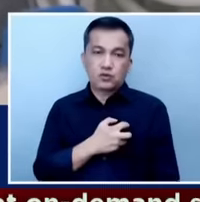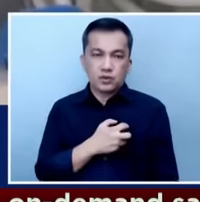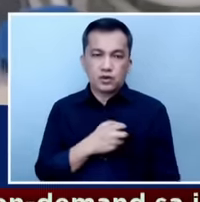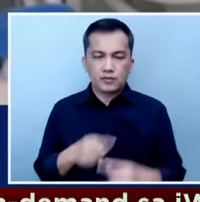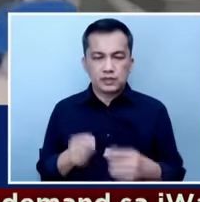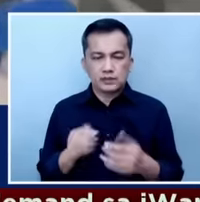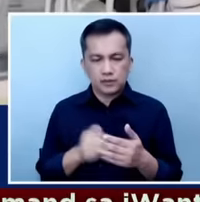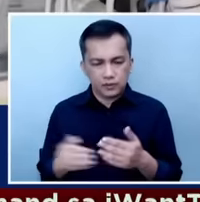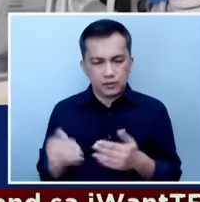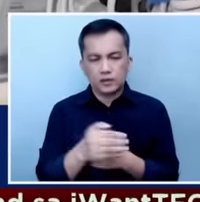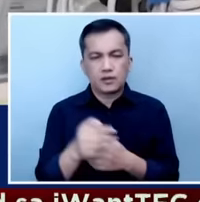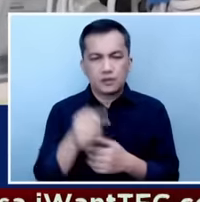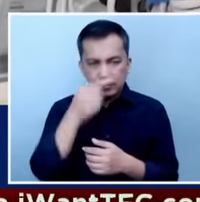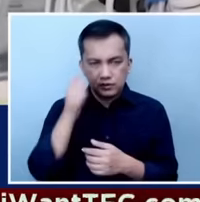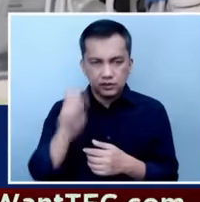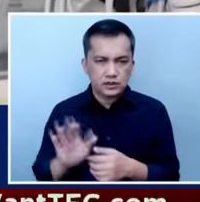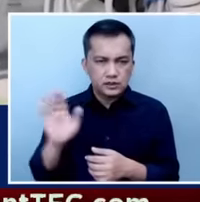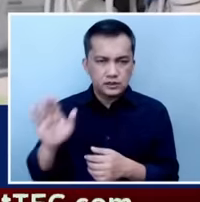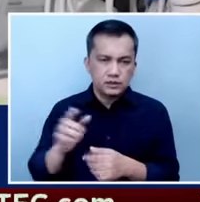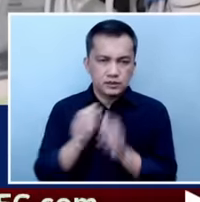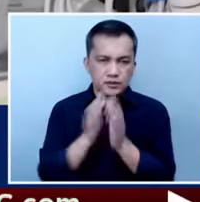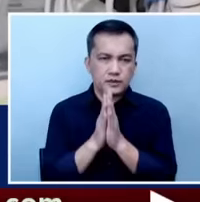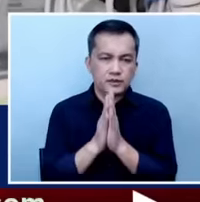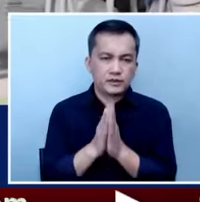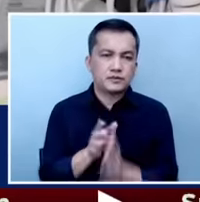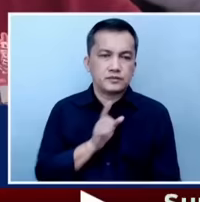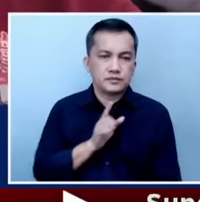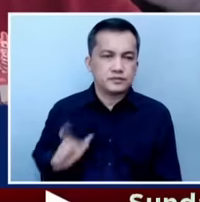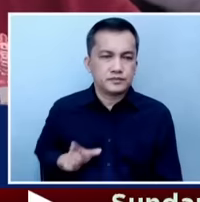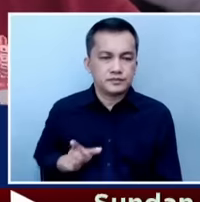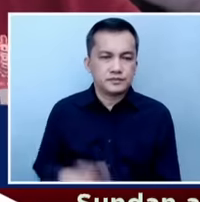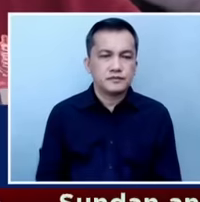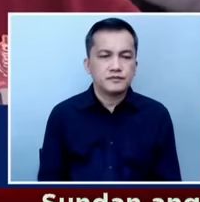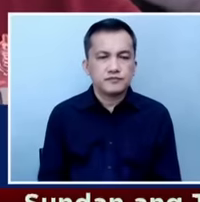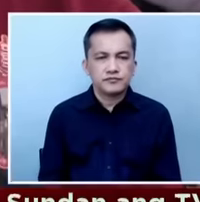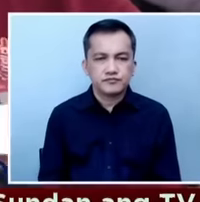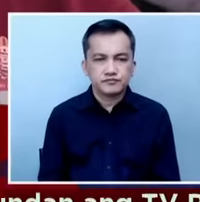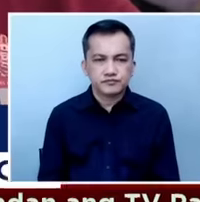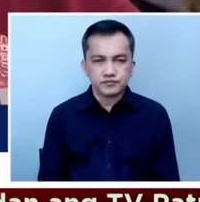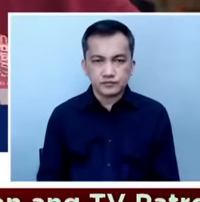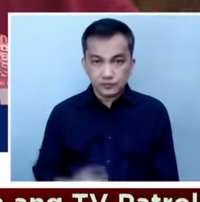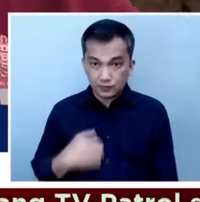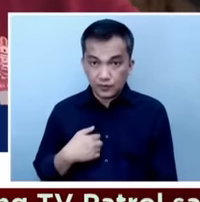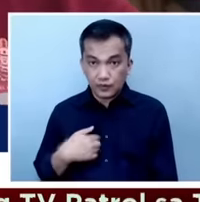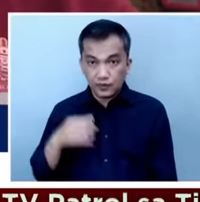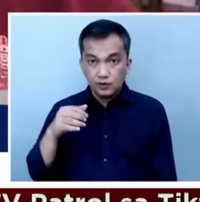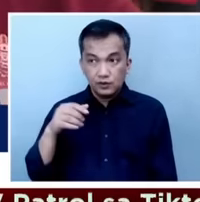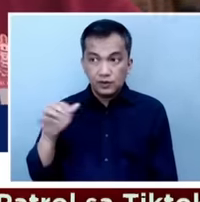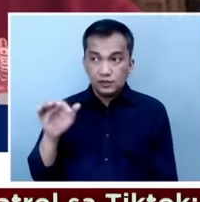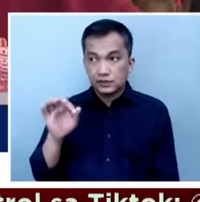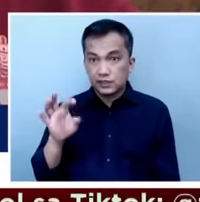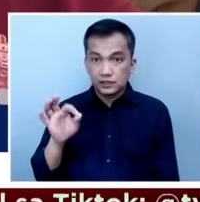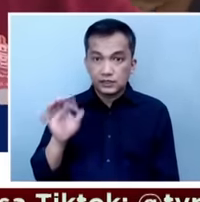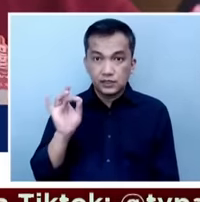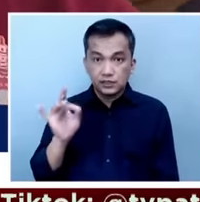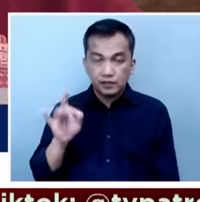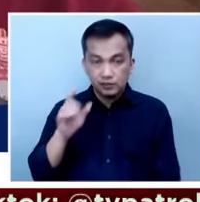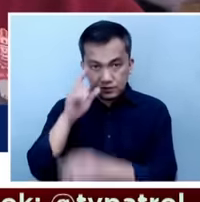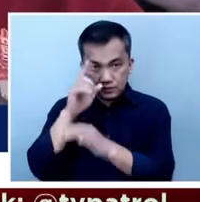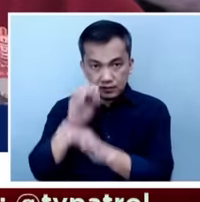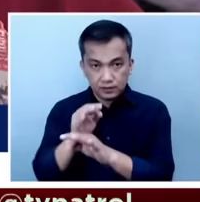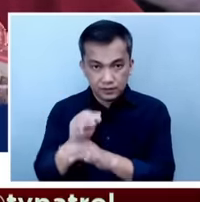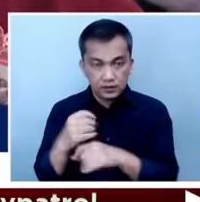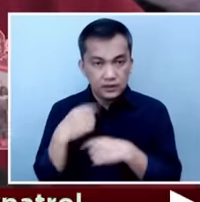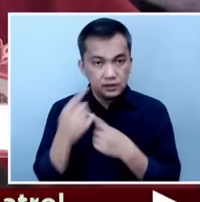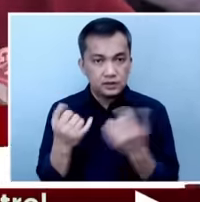ito dahil anya sa kanyang dalangin sa puon. 1980 pa ako namamanata hanggang ngayon.